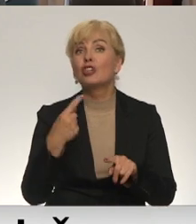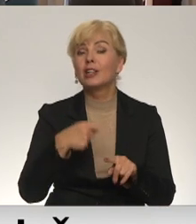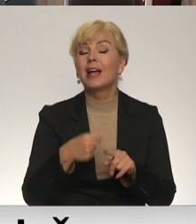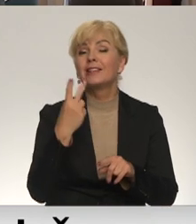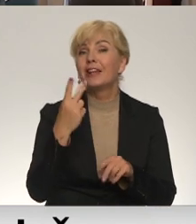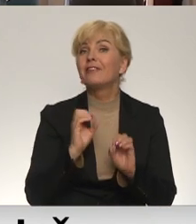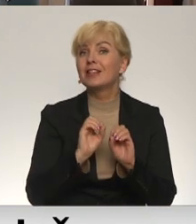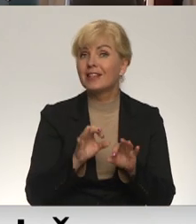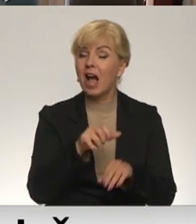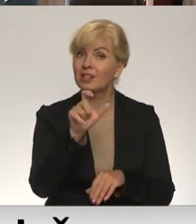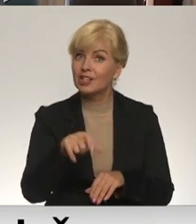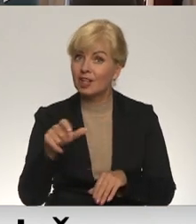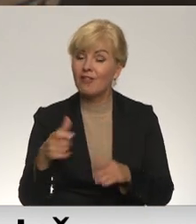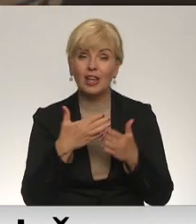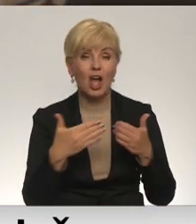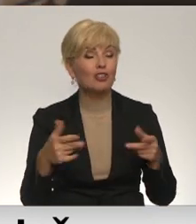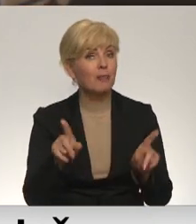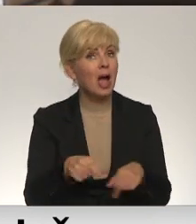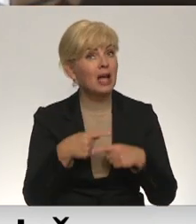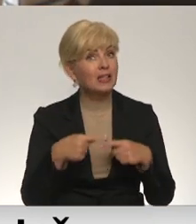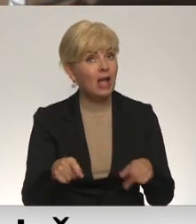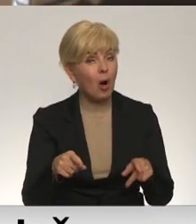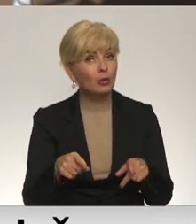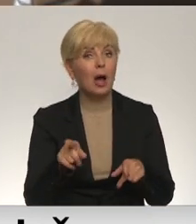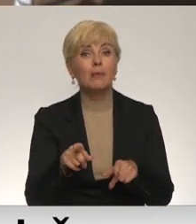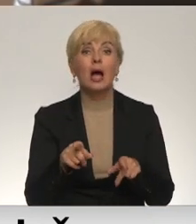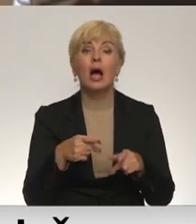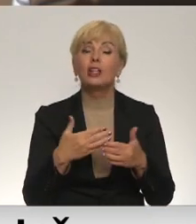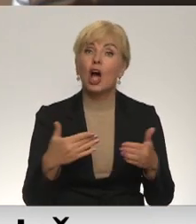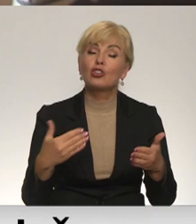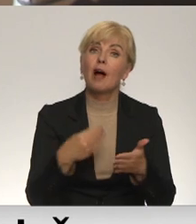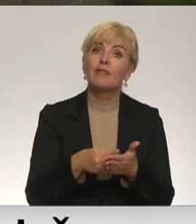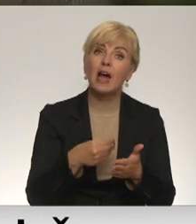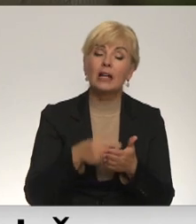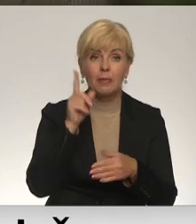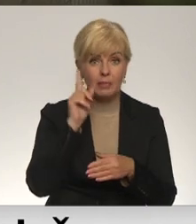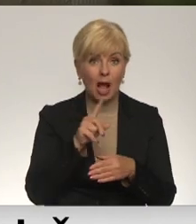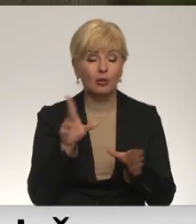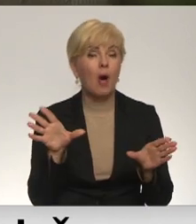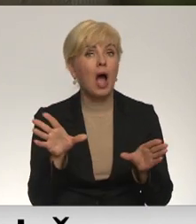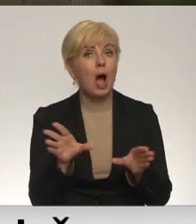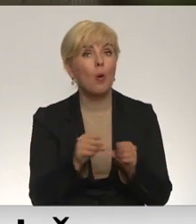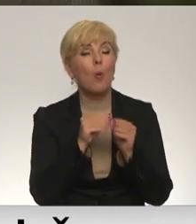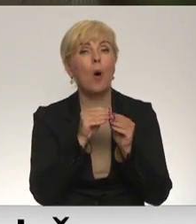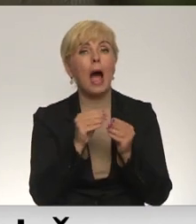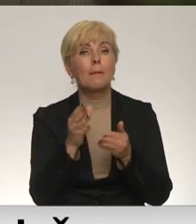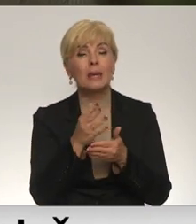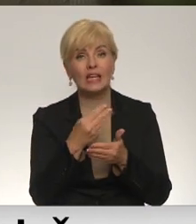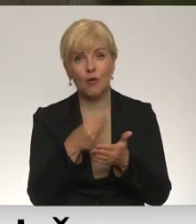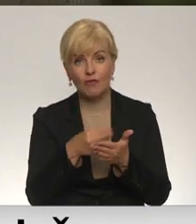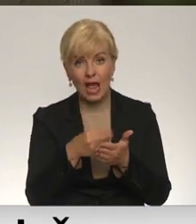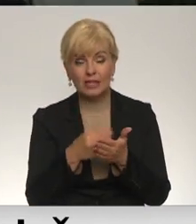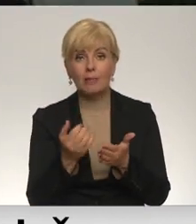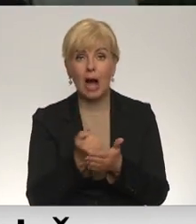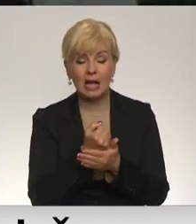no stāstiem, kur cilvēki no dažādām tautībām, dažādām vērtību pasaulēm pratuši rast kopīgu valodu, pateicoties kam